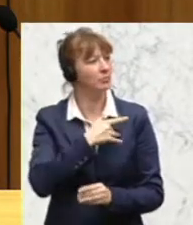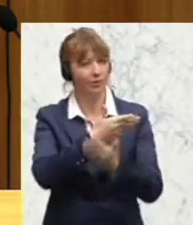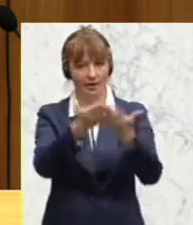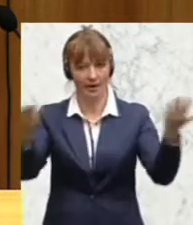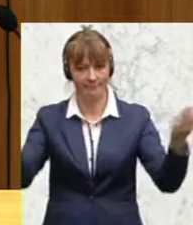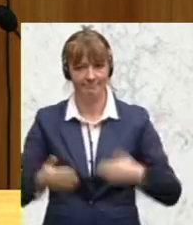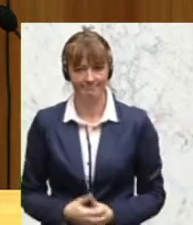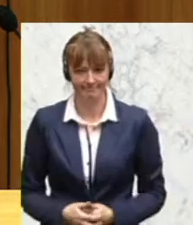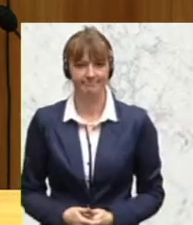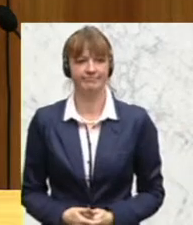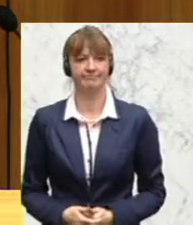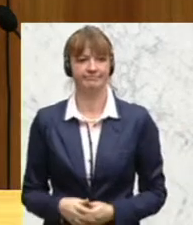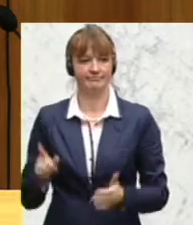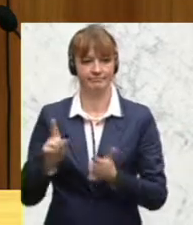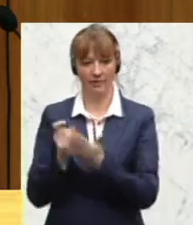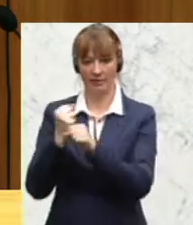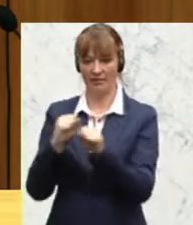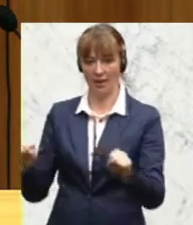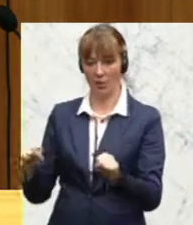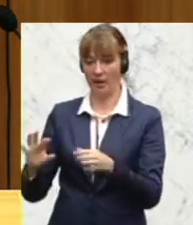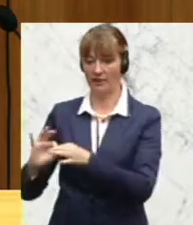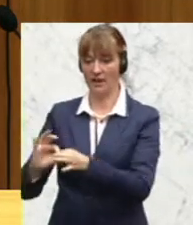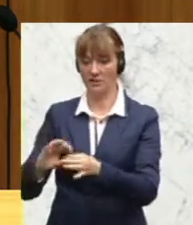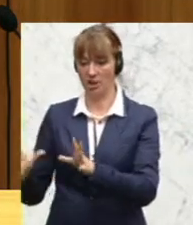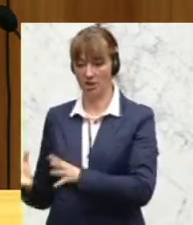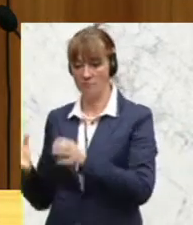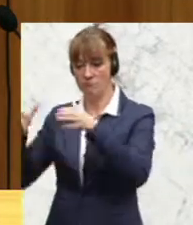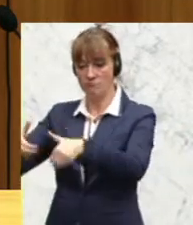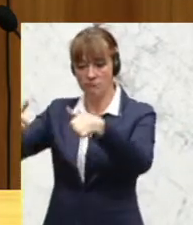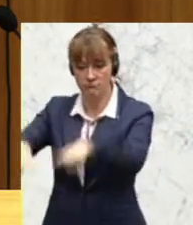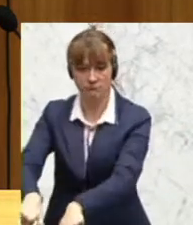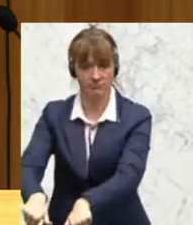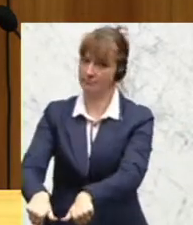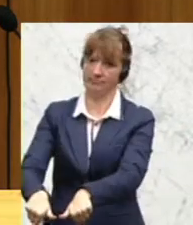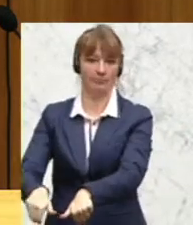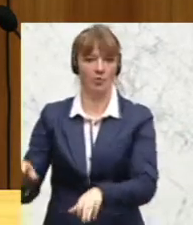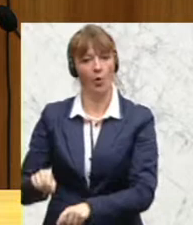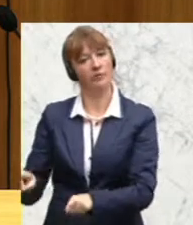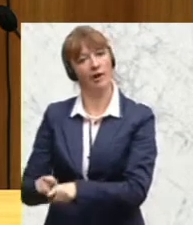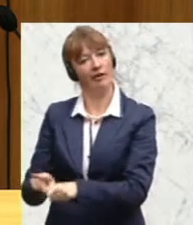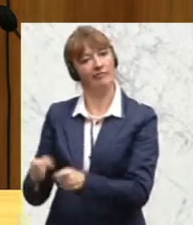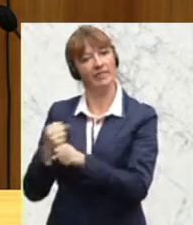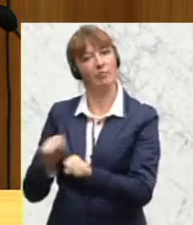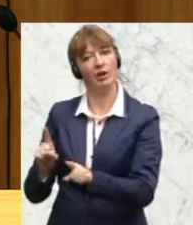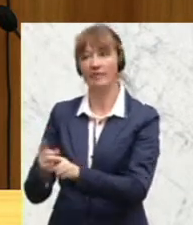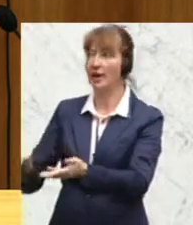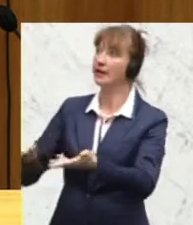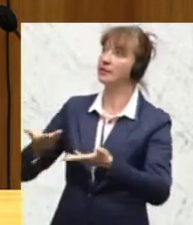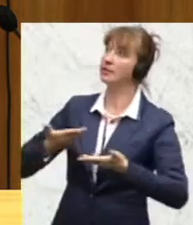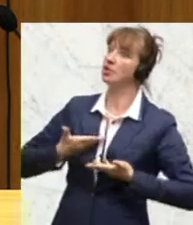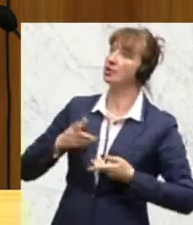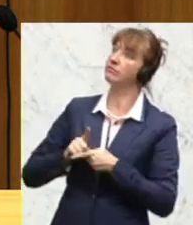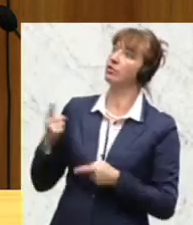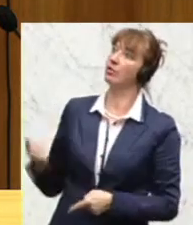Demokratie kann man keiner Gesellschaft aufzwingen. Sie ist auch kein Geschenk, das man ein für alle Male bekommen hat. Sie muss täglich erkämpft